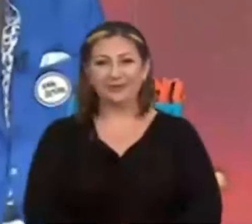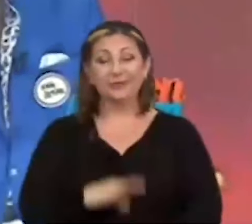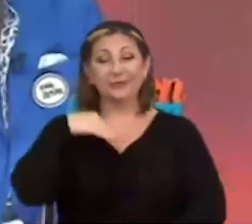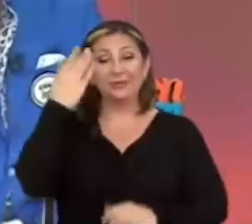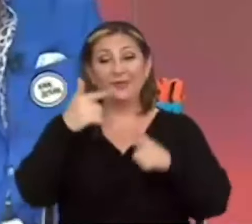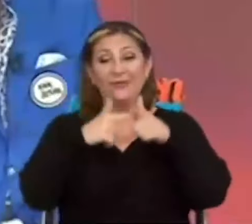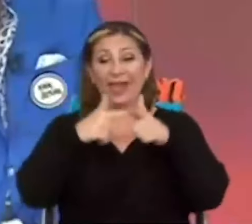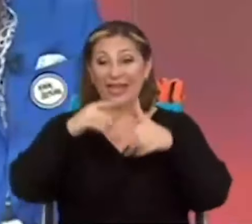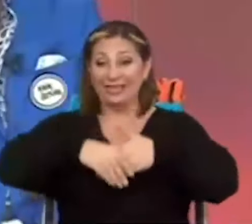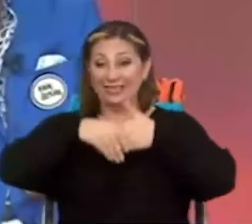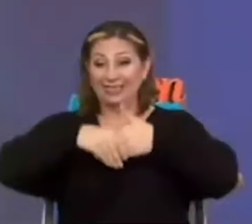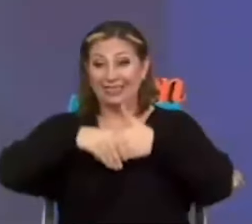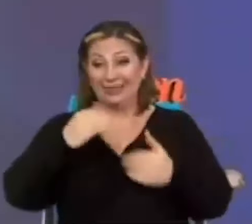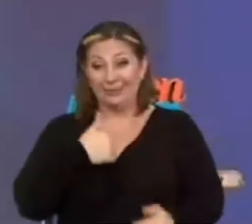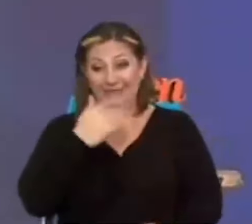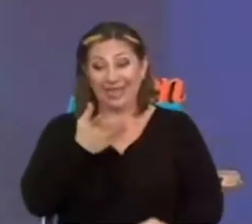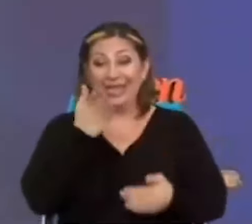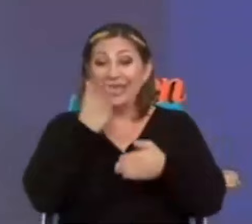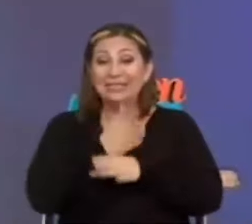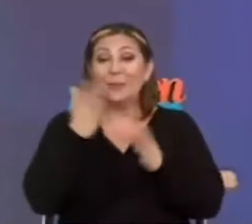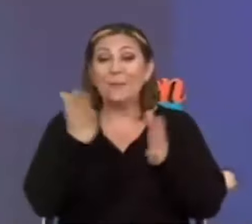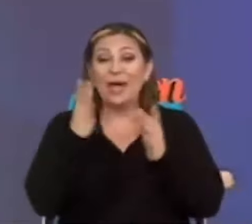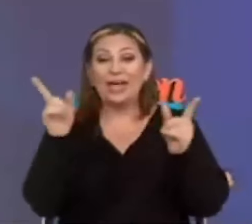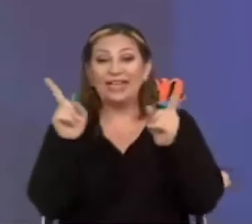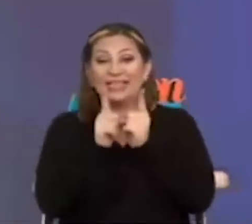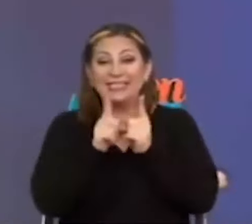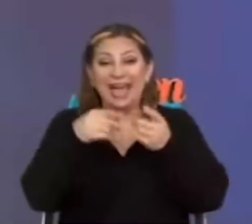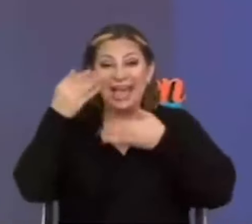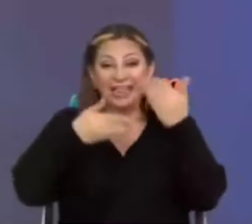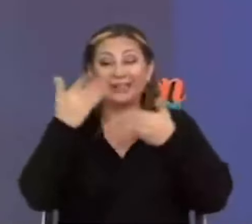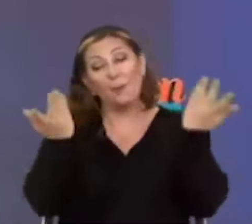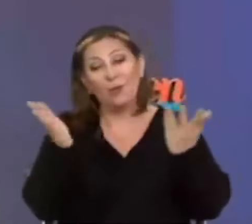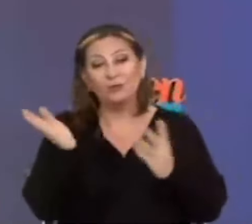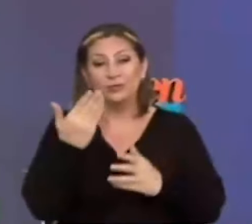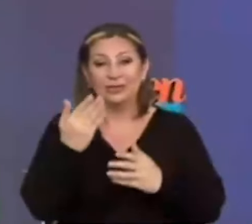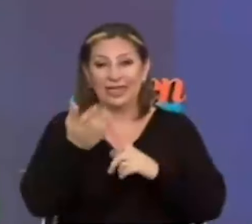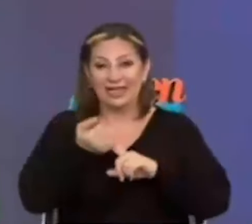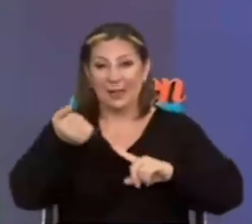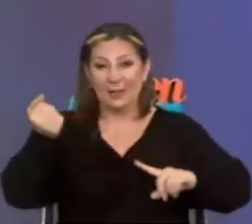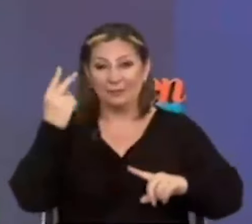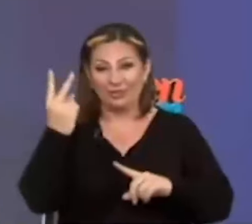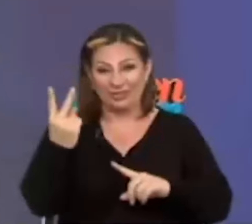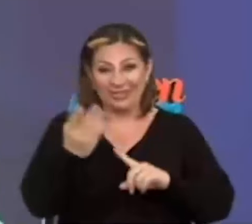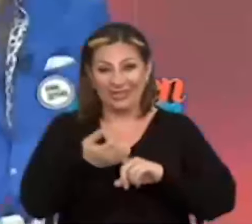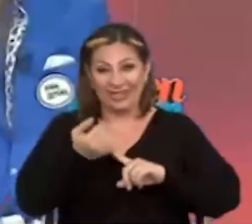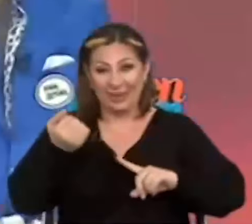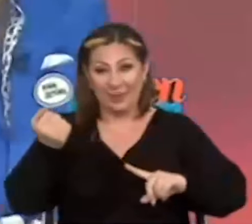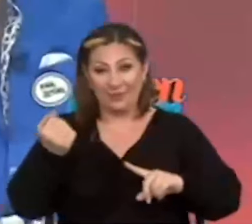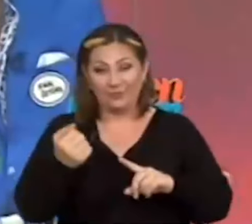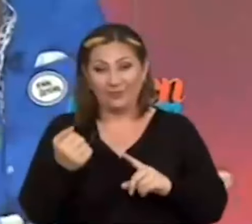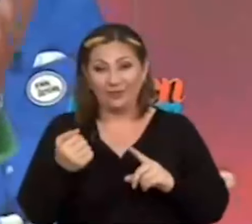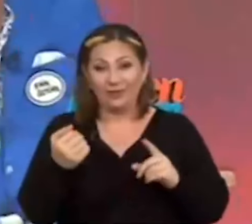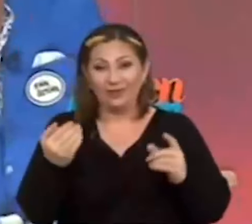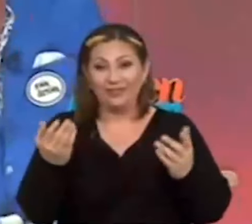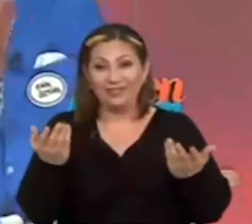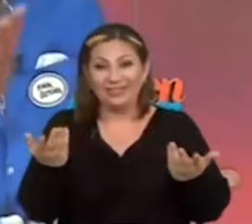Sonra Faik Öztürk'le tanıştırdın bizi. Gerçi bayağı bir özet geçtin onu tanımlarken ama olsun. Kebapçı kendisi, kebap... Yani